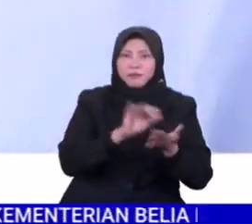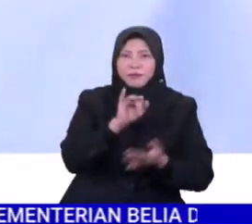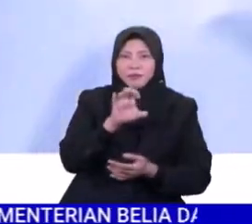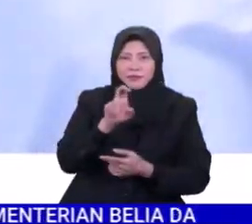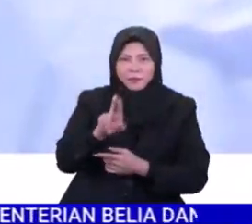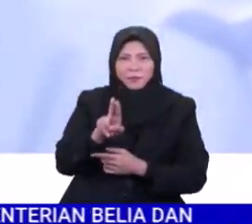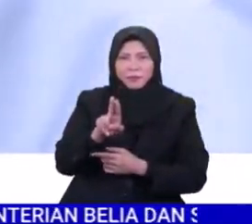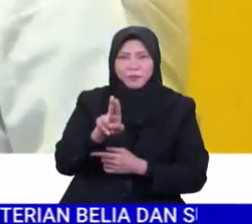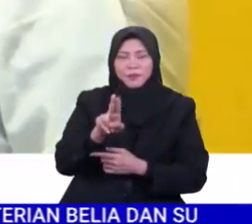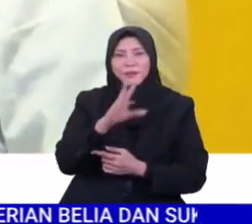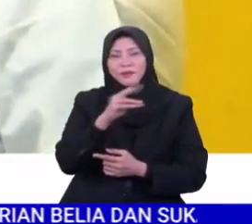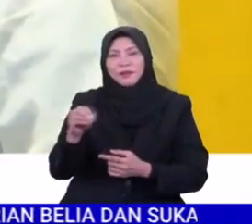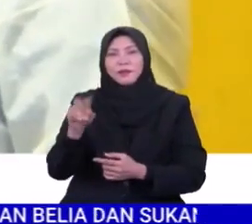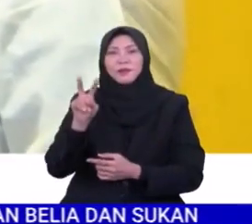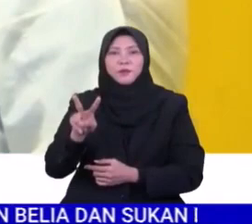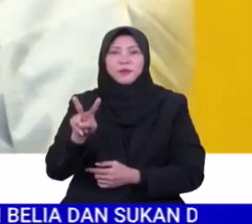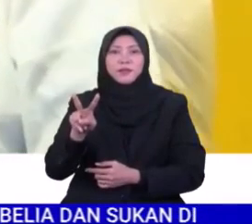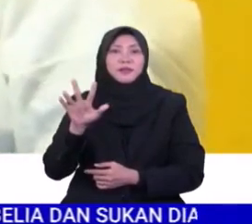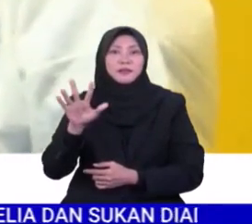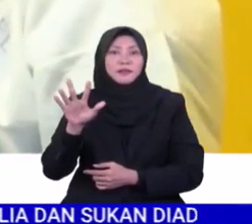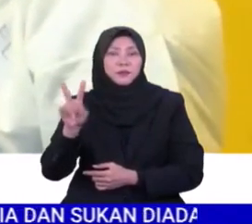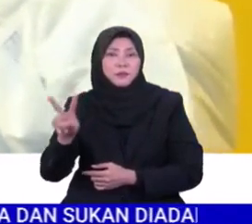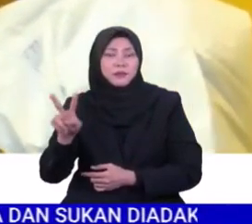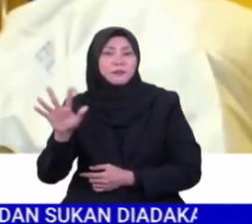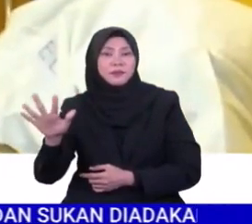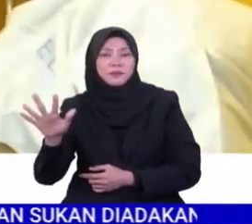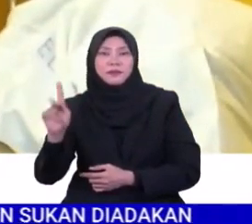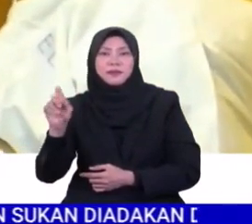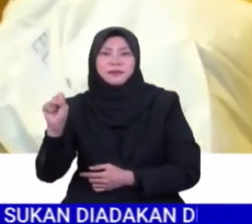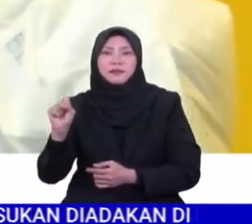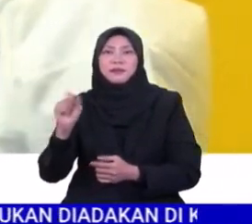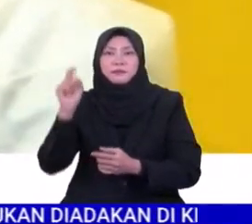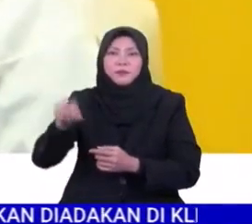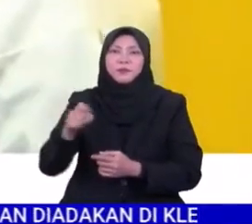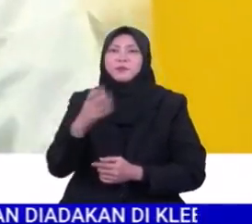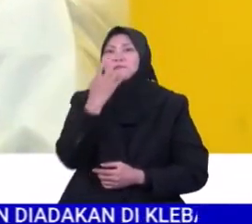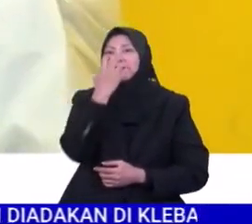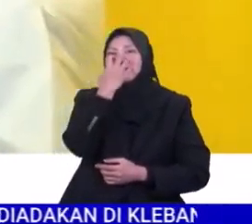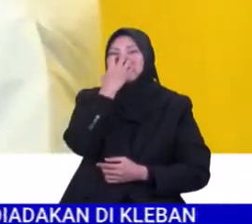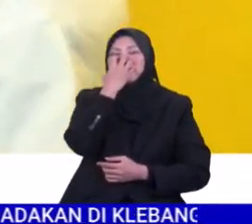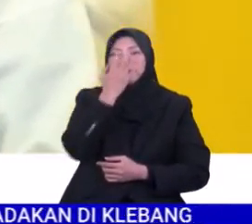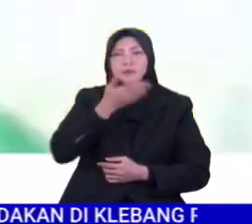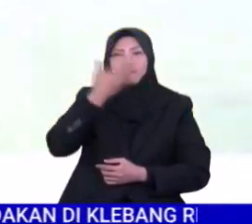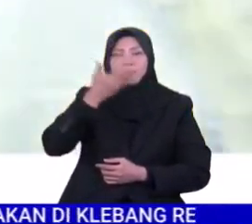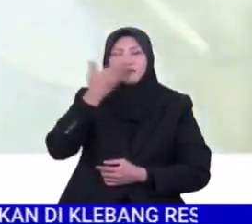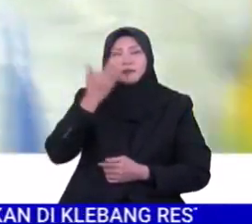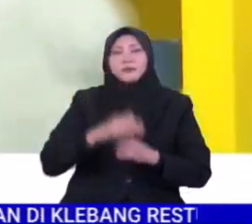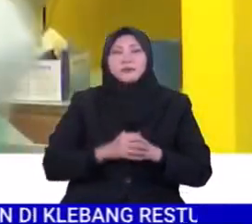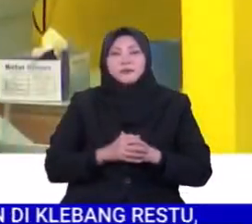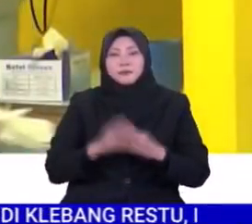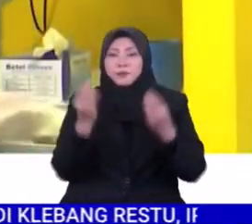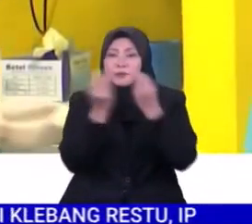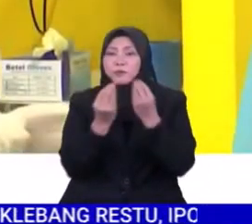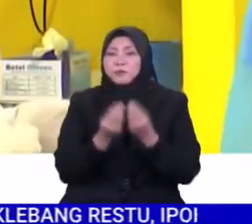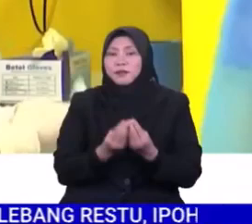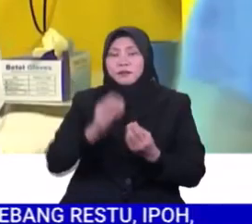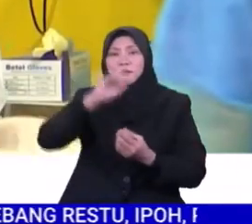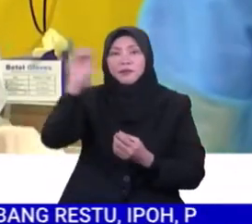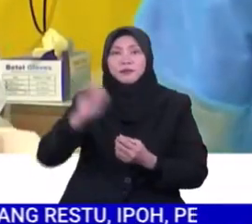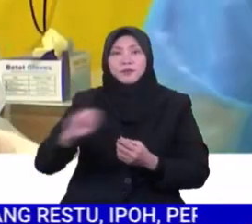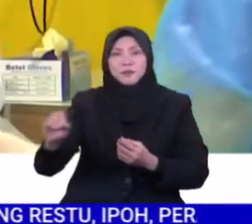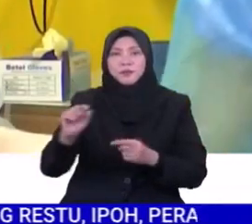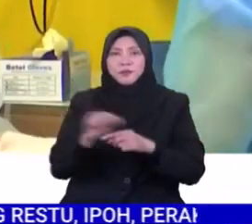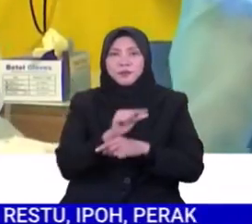rawat dan 225g memerlukan alat bantuan pernafasan ini sekaligus menjadikan ratusan